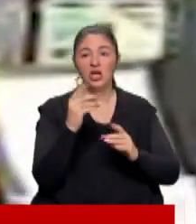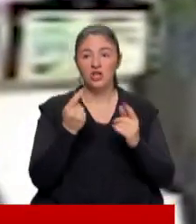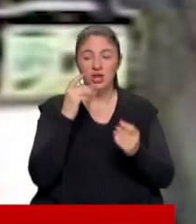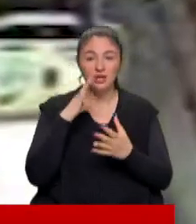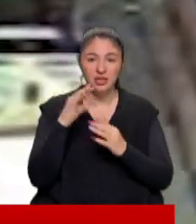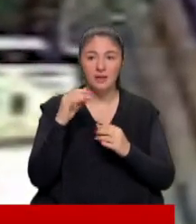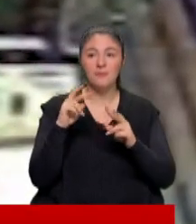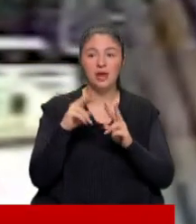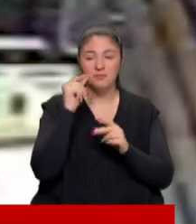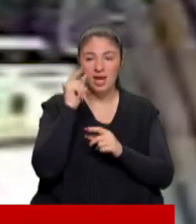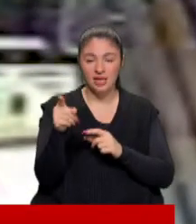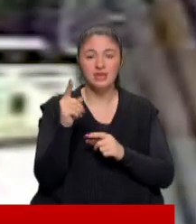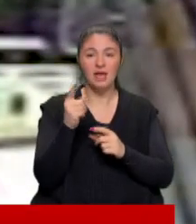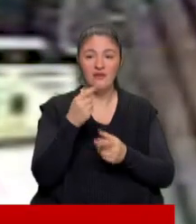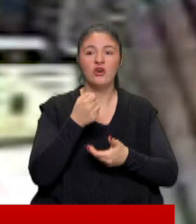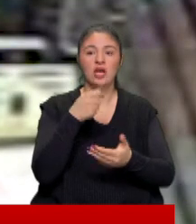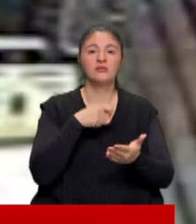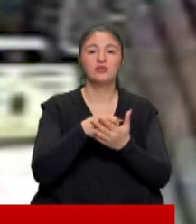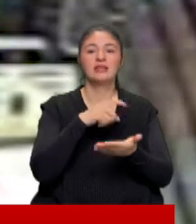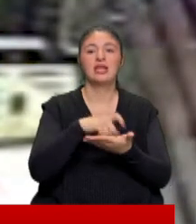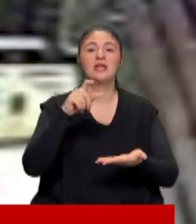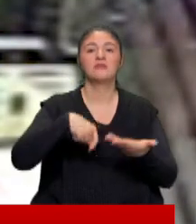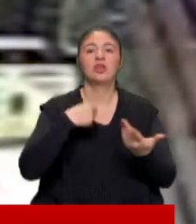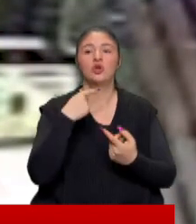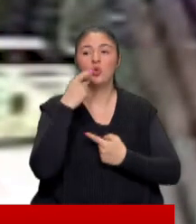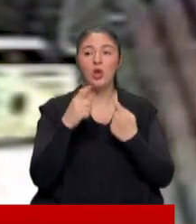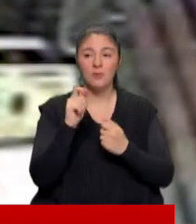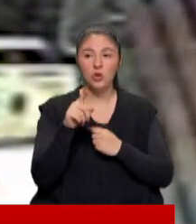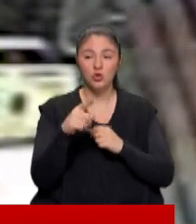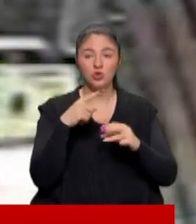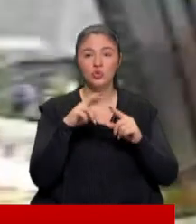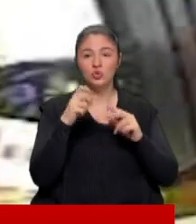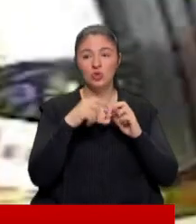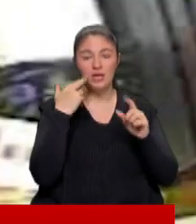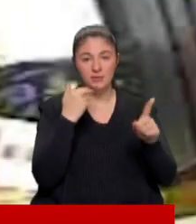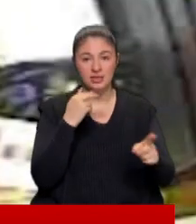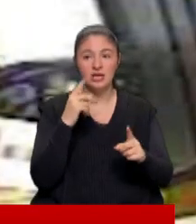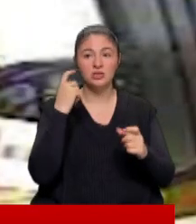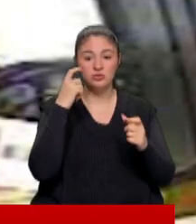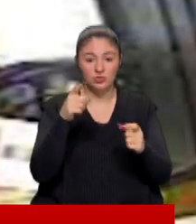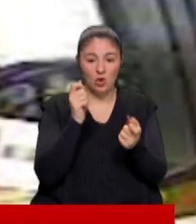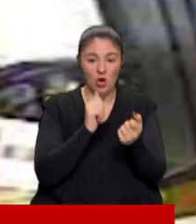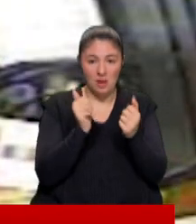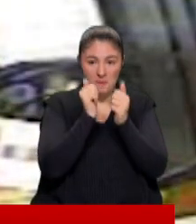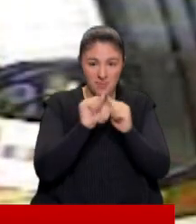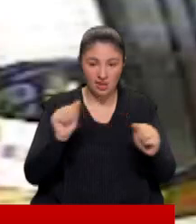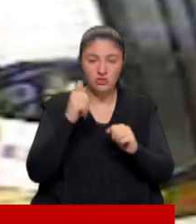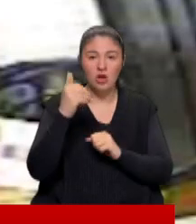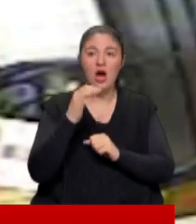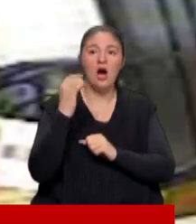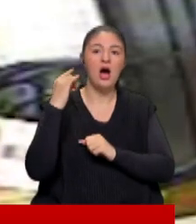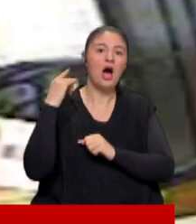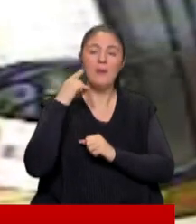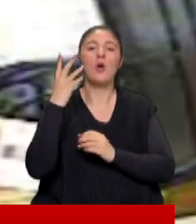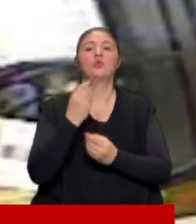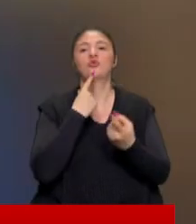Mert Zeydanlı'nın fona para yatırması için senet imzaladığı da iddia ediliyor Nur Erkasab'ın. Skandal patlak verdikten sonra haberdar